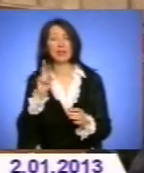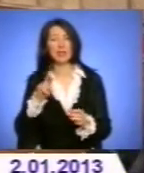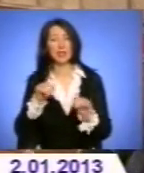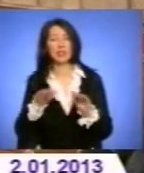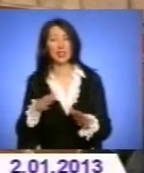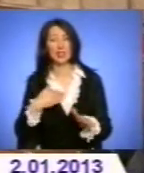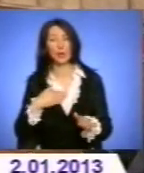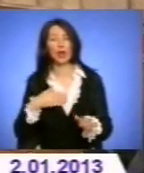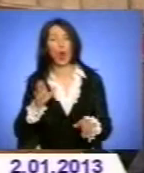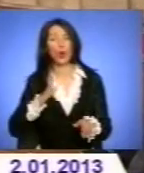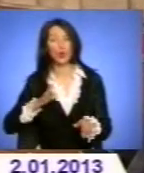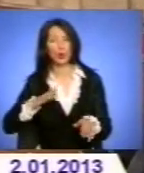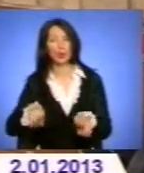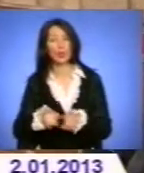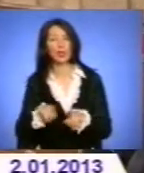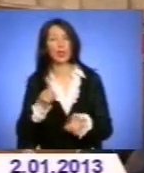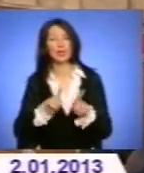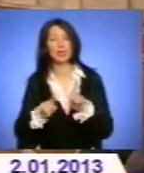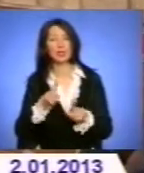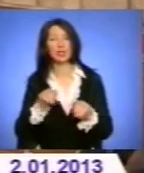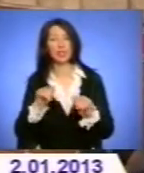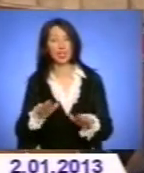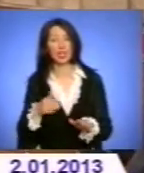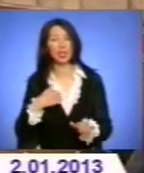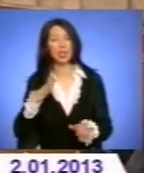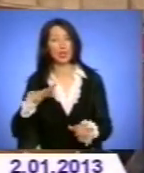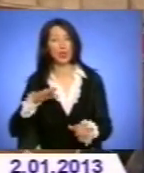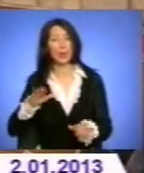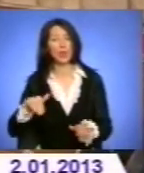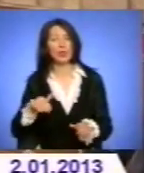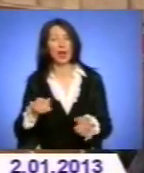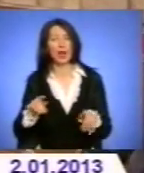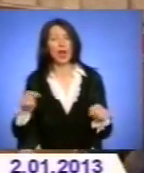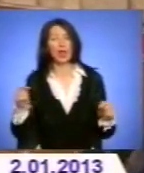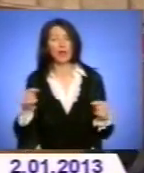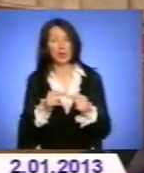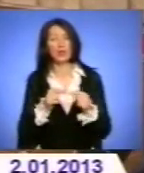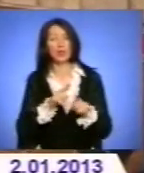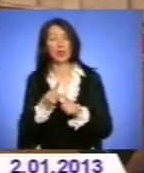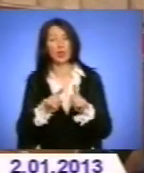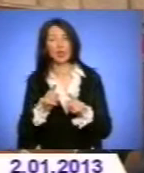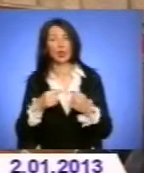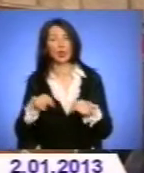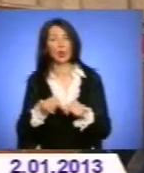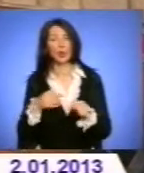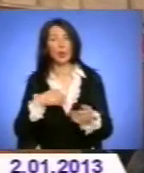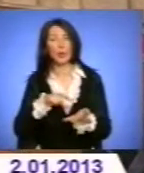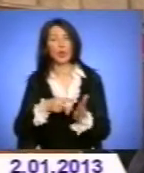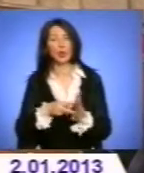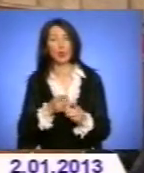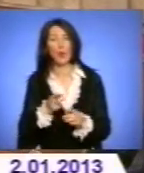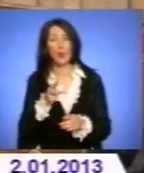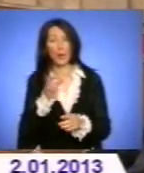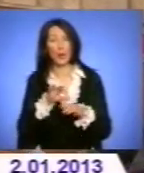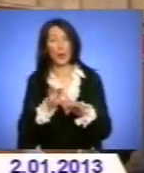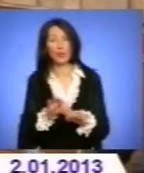такі сесійне рішення, і я надіюся, що після відповідних реорганізаційних структур, а ми плануємо це провести в першому кварталі,